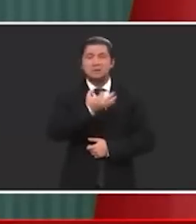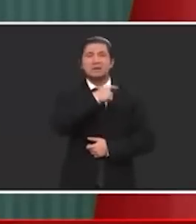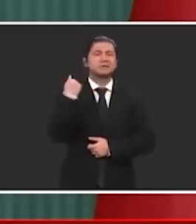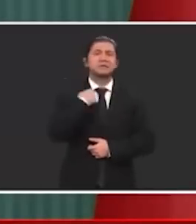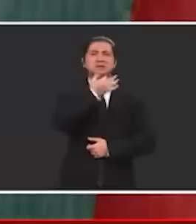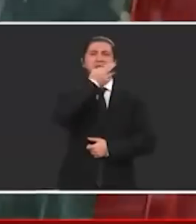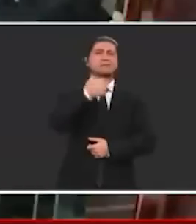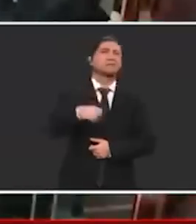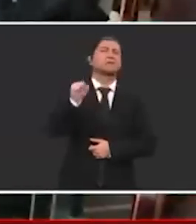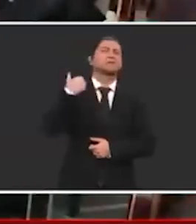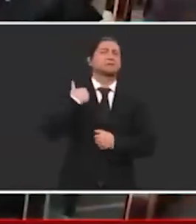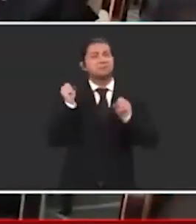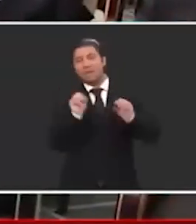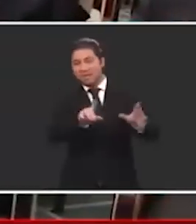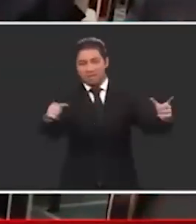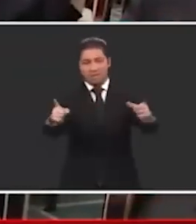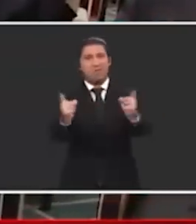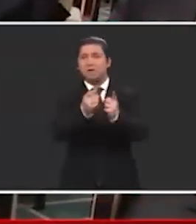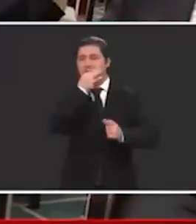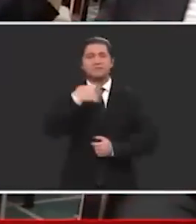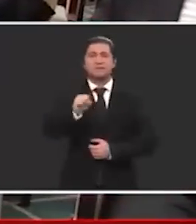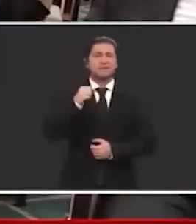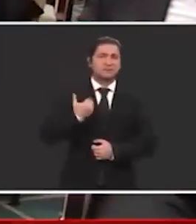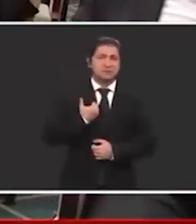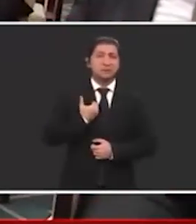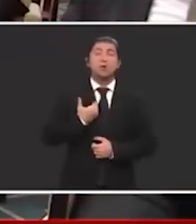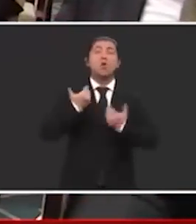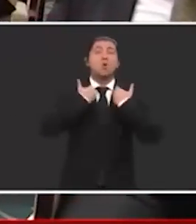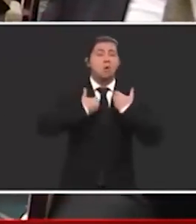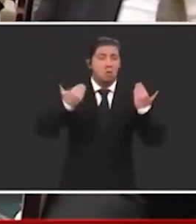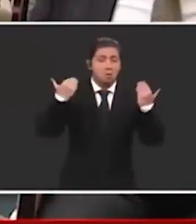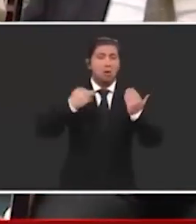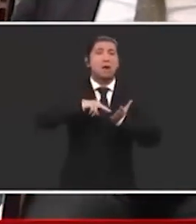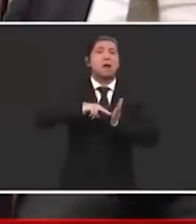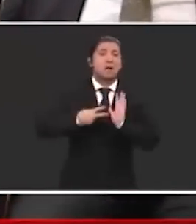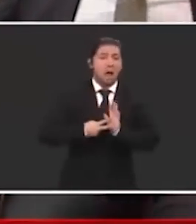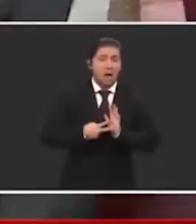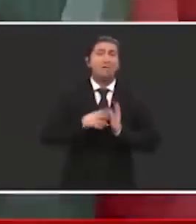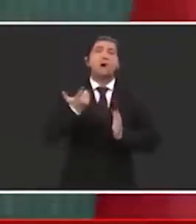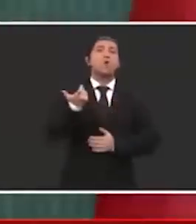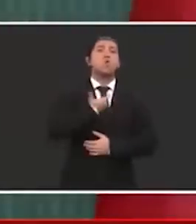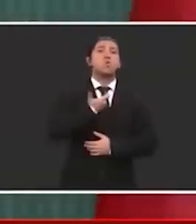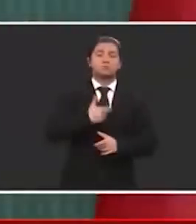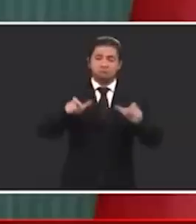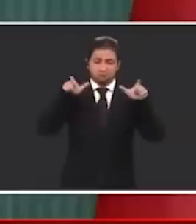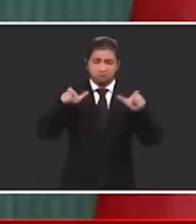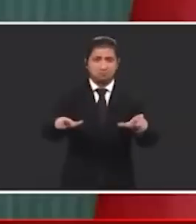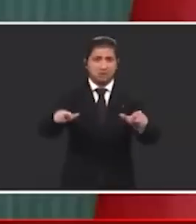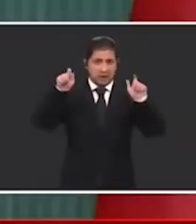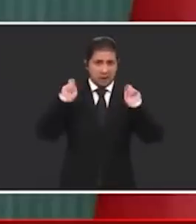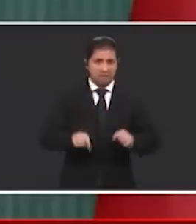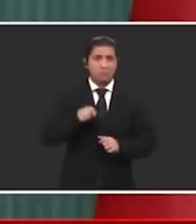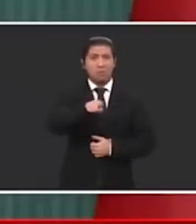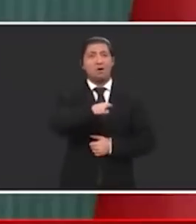kesinlikle bırakmayacağız. Gereken her türlü hukuki, idari ve yasal tedbiri alarak